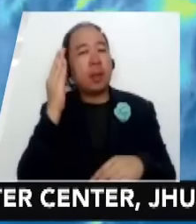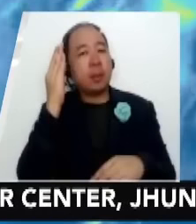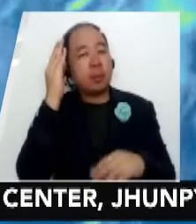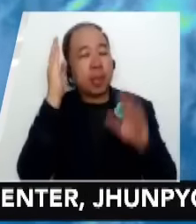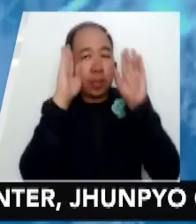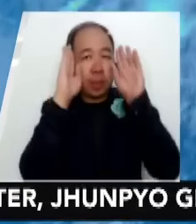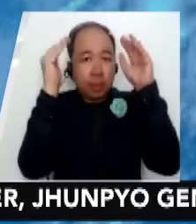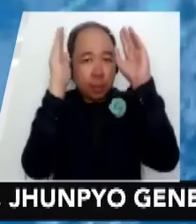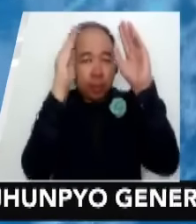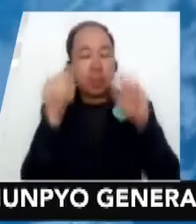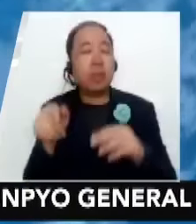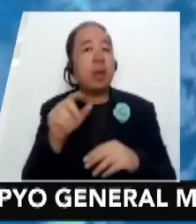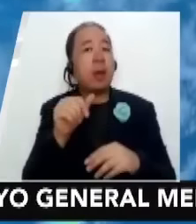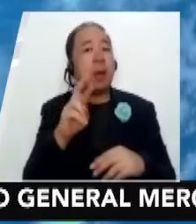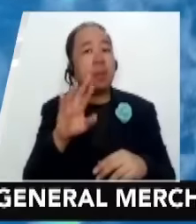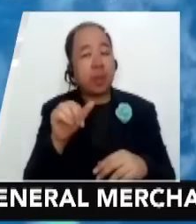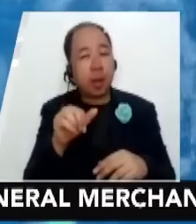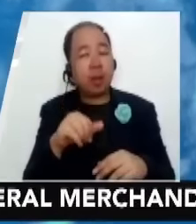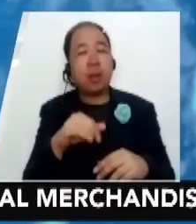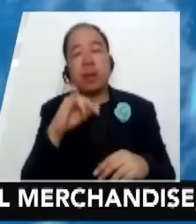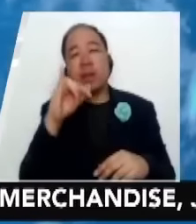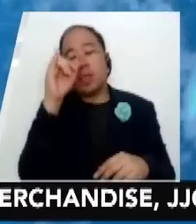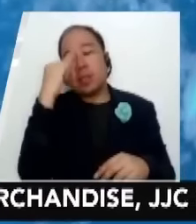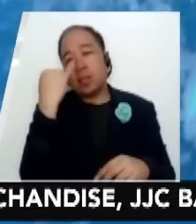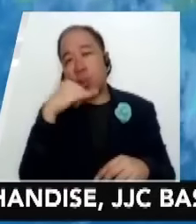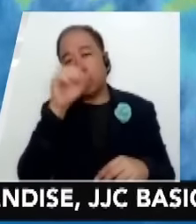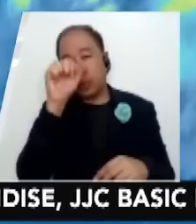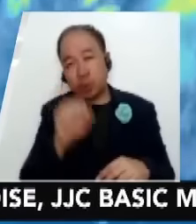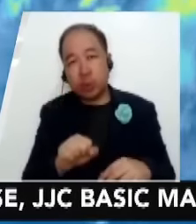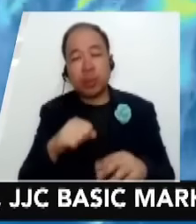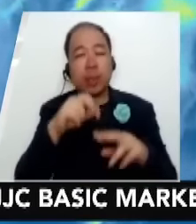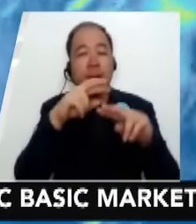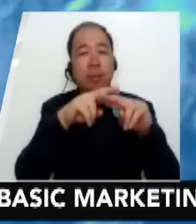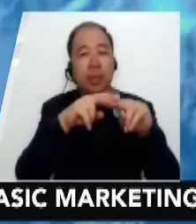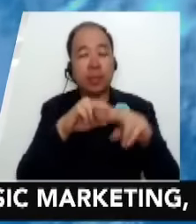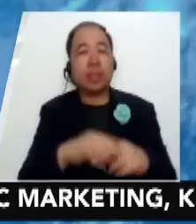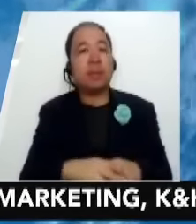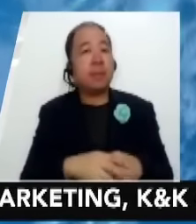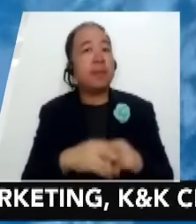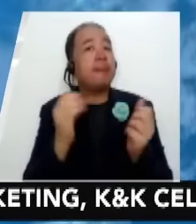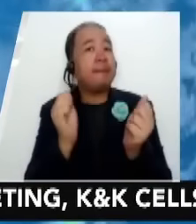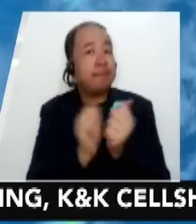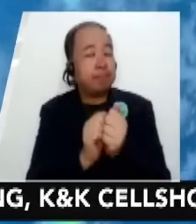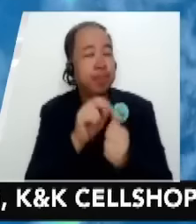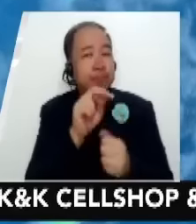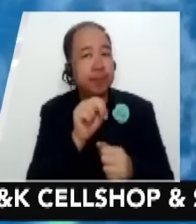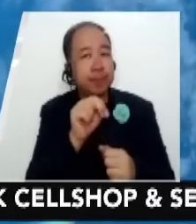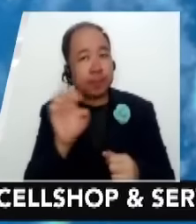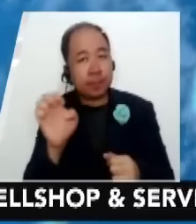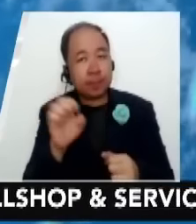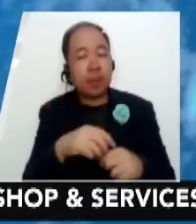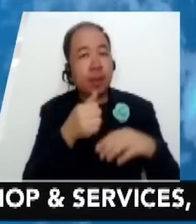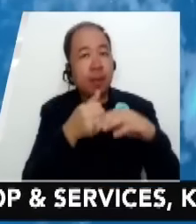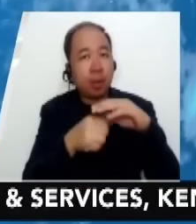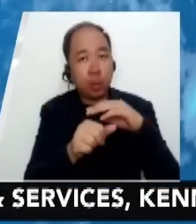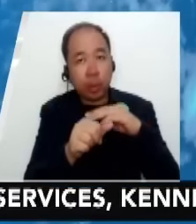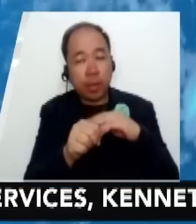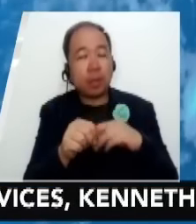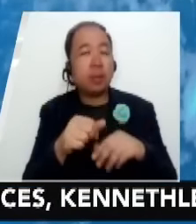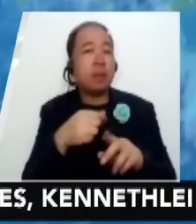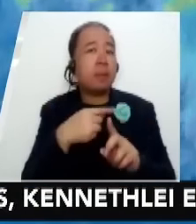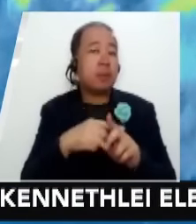Sur, La Union at pati na rin sa Pangasinan. Kasama rin po dyan itong Nueva Ecija, Aurora at pati na rin ang